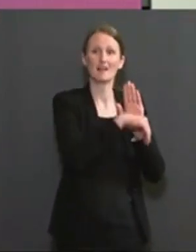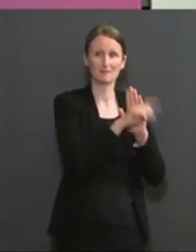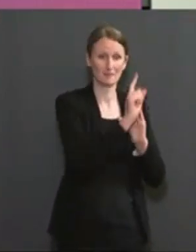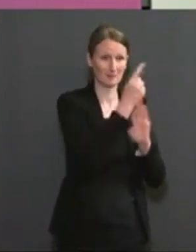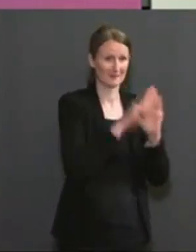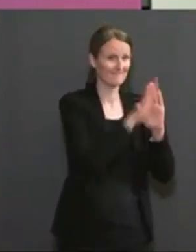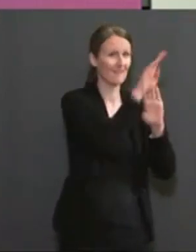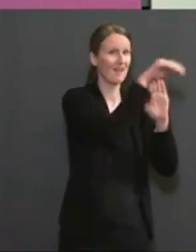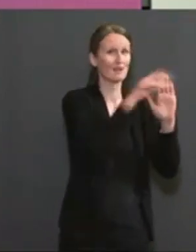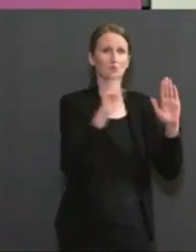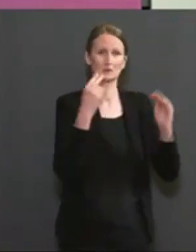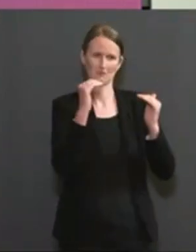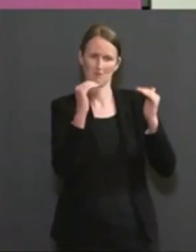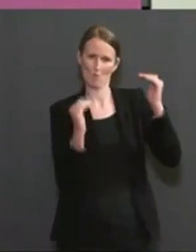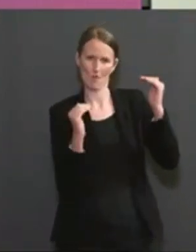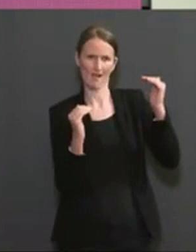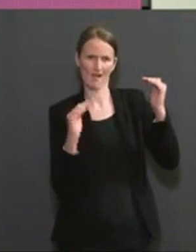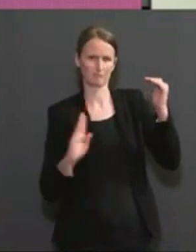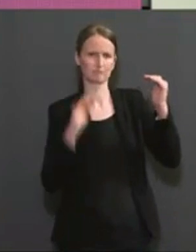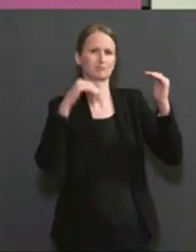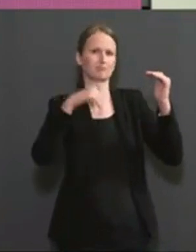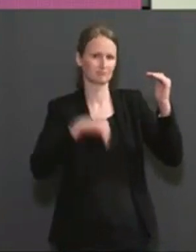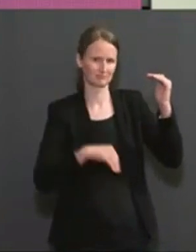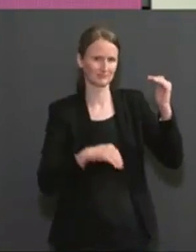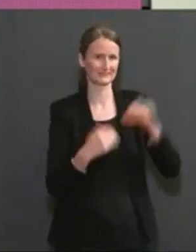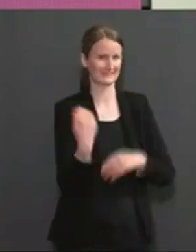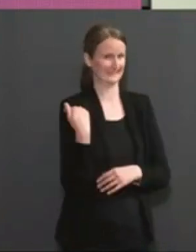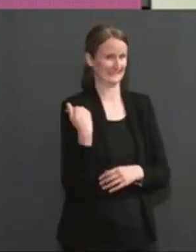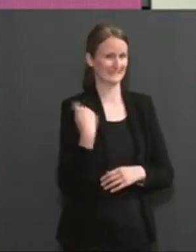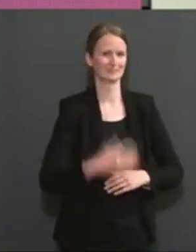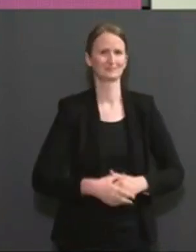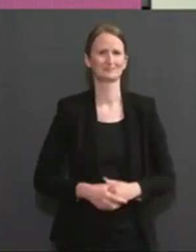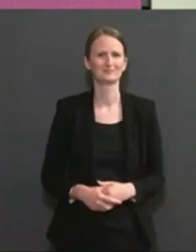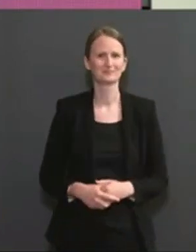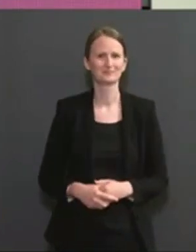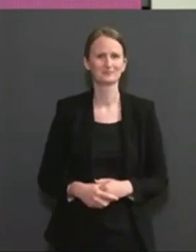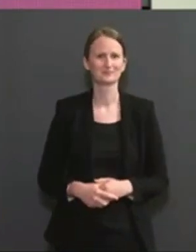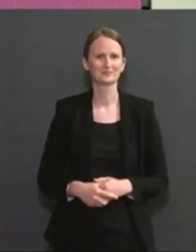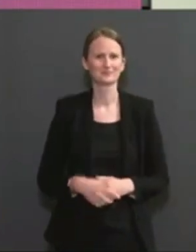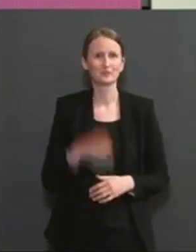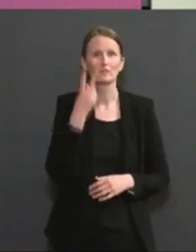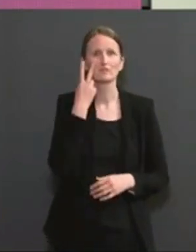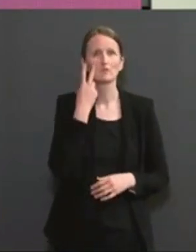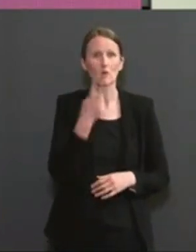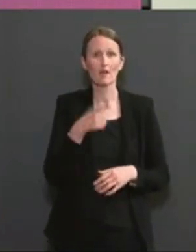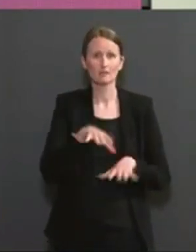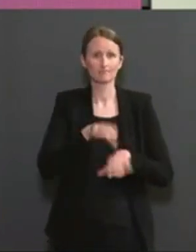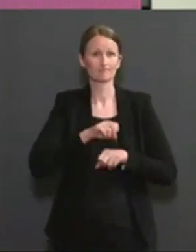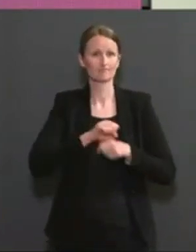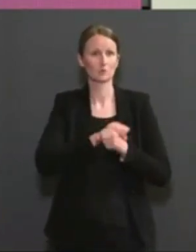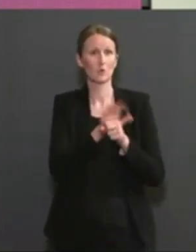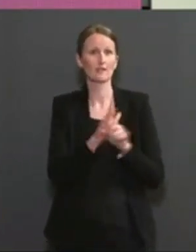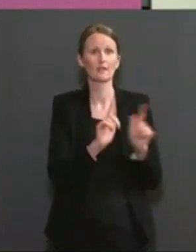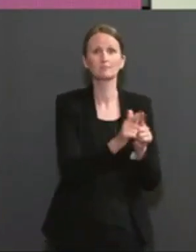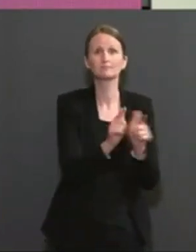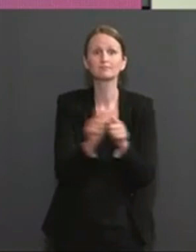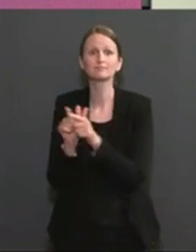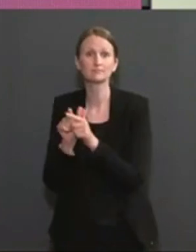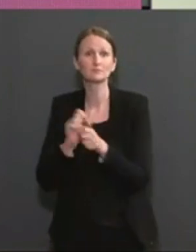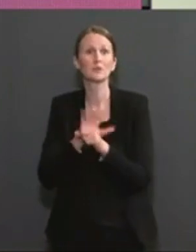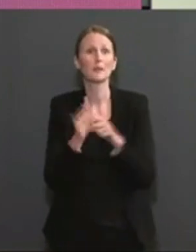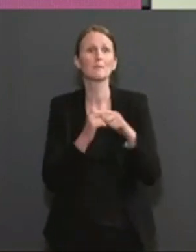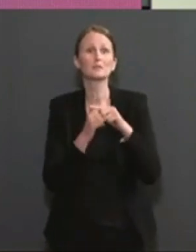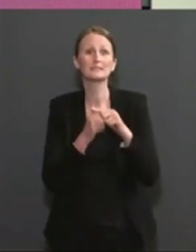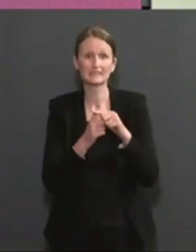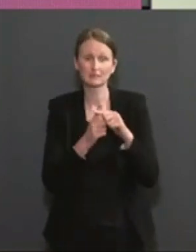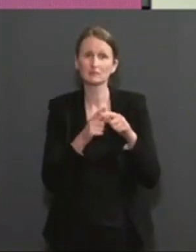moment-là. On constate globalement que les contaminations diminuent un peu moins vite que durant la première moitié du mois de novembre, et nous